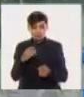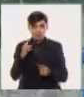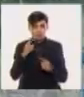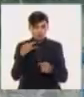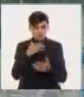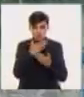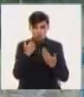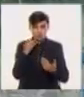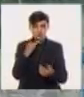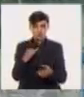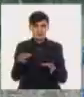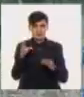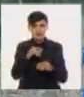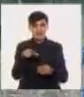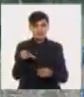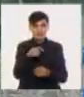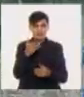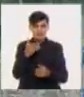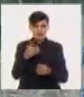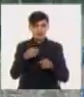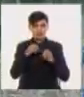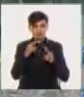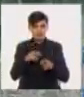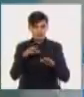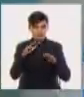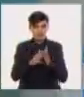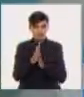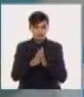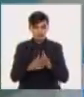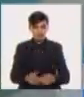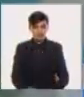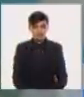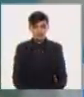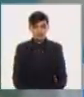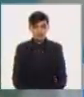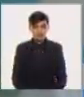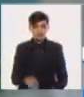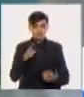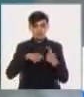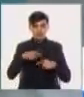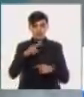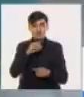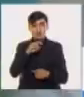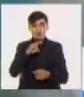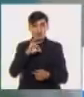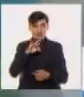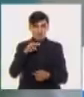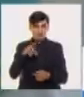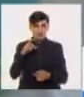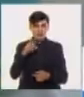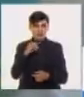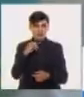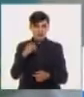и земля относится к пастбищным угодьям. Мы вот в департамент экологии написали